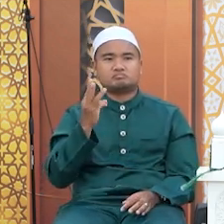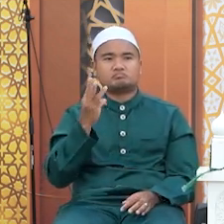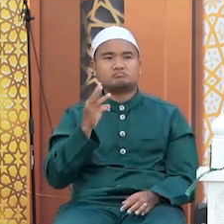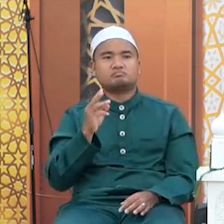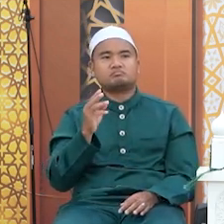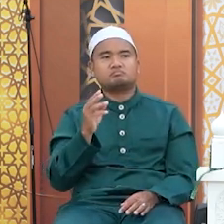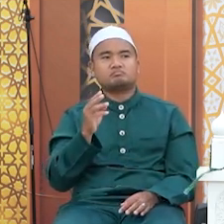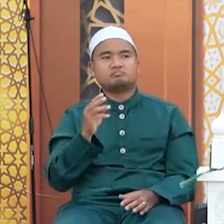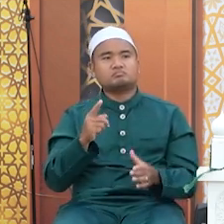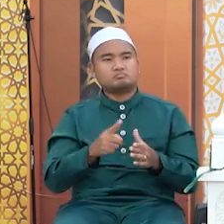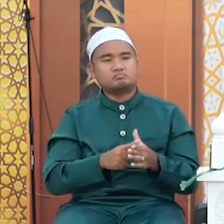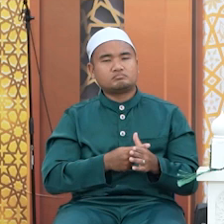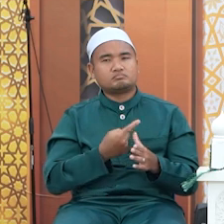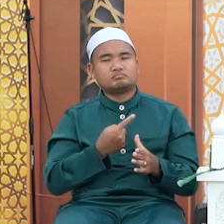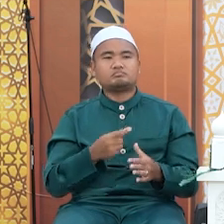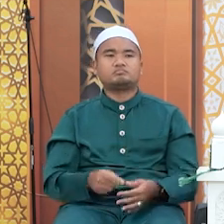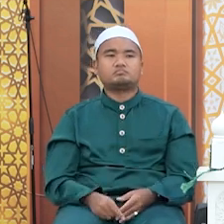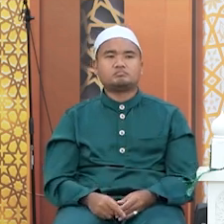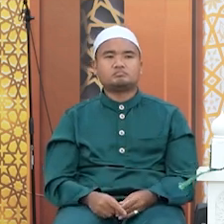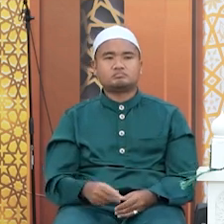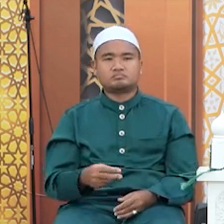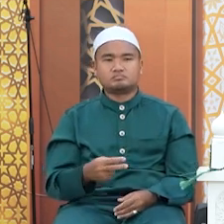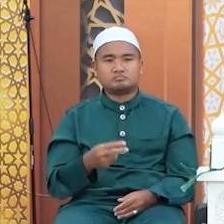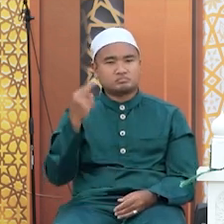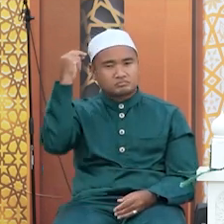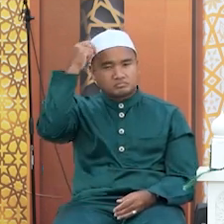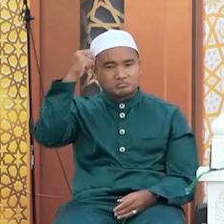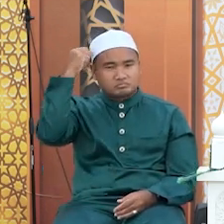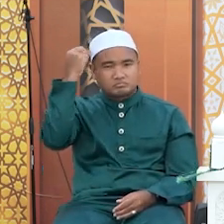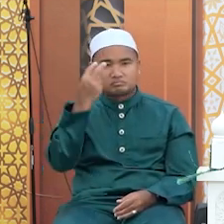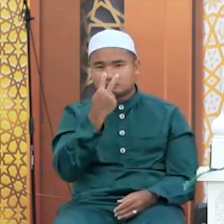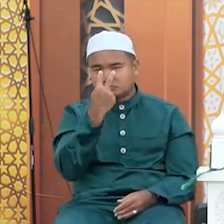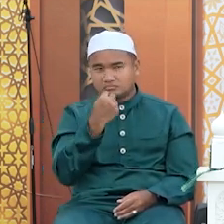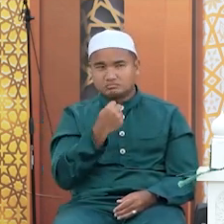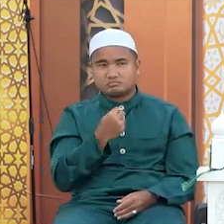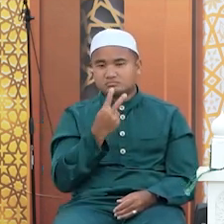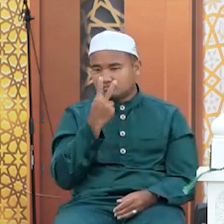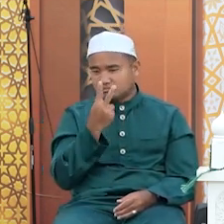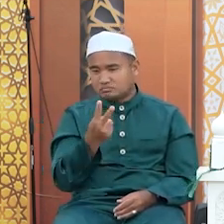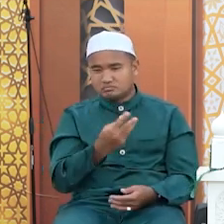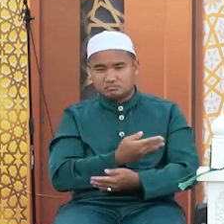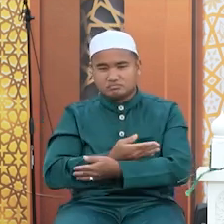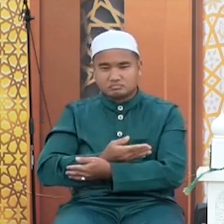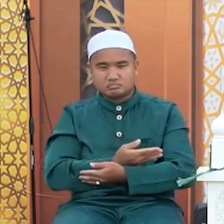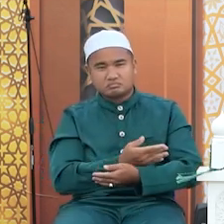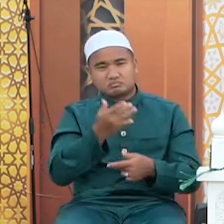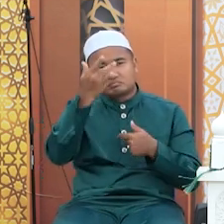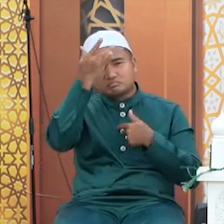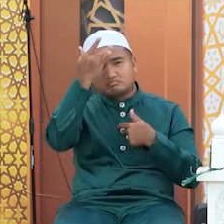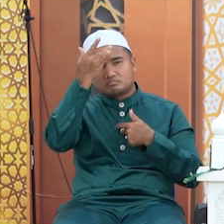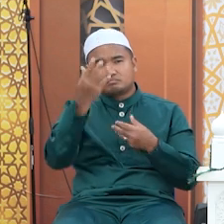sedang. Nabi berair mata tengok anaknya dalam keadaan sesak-sesak